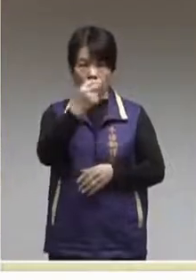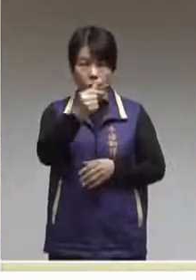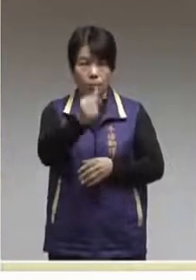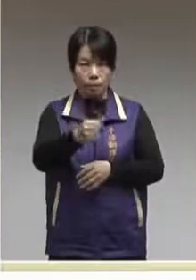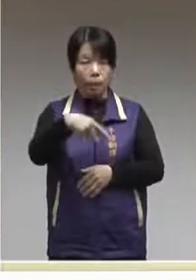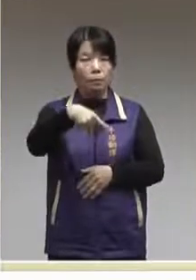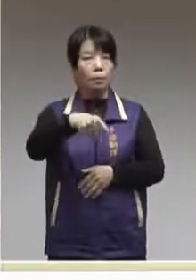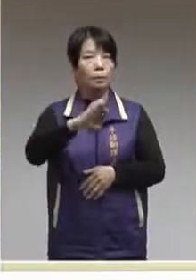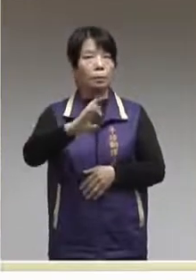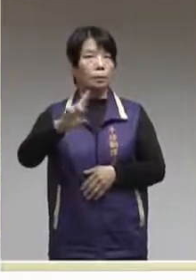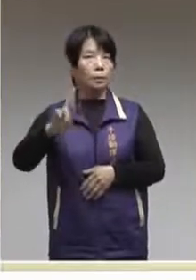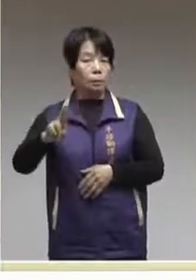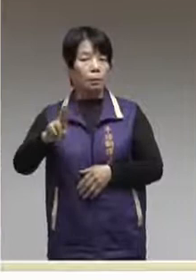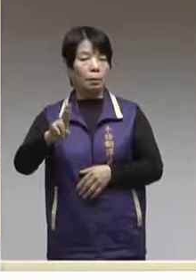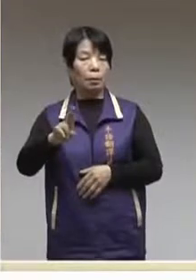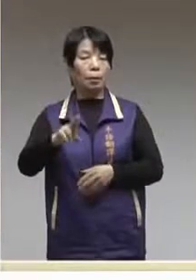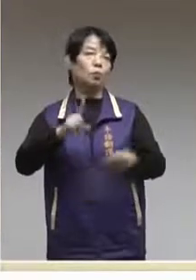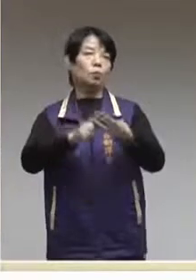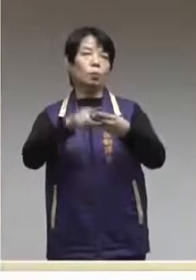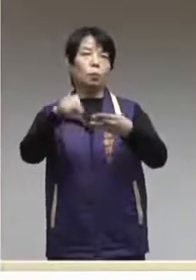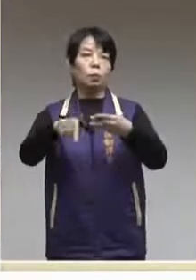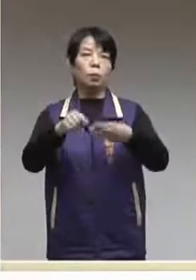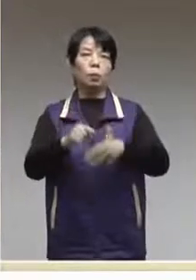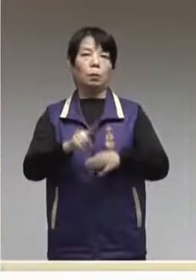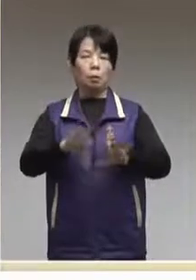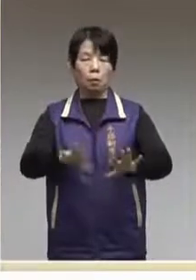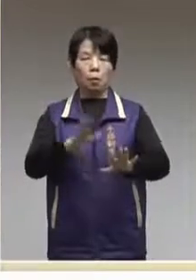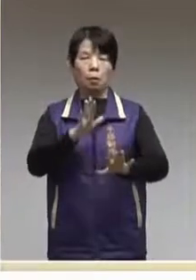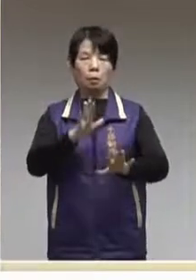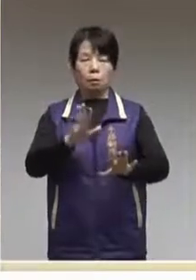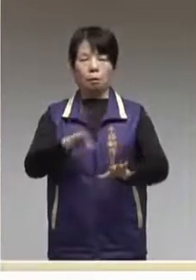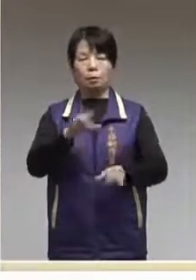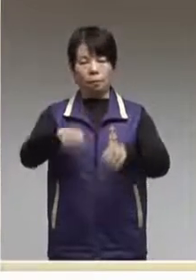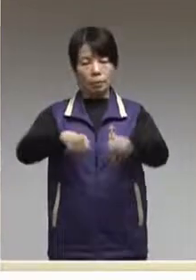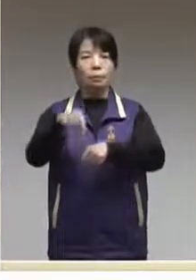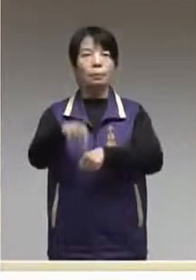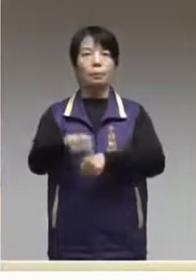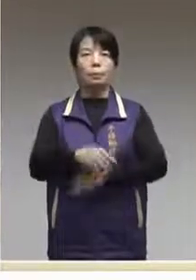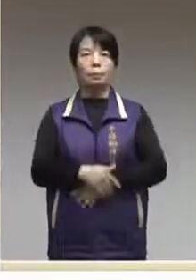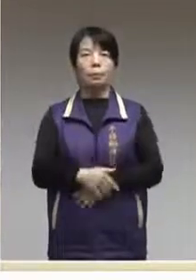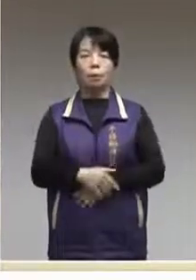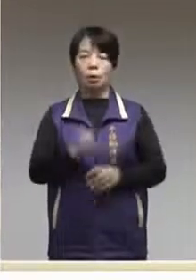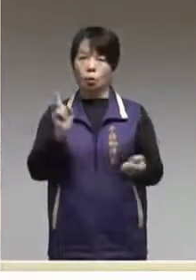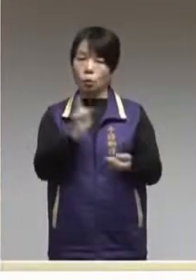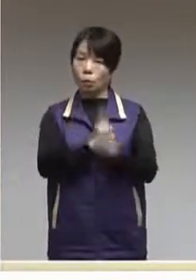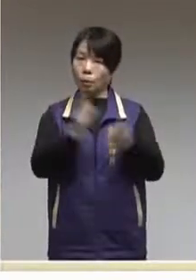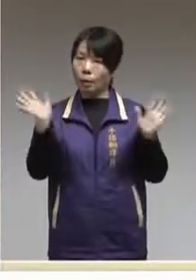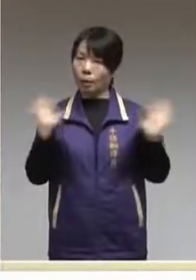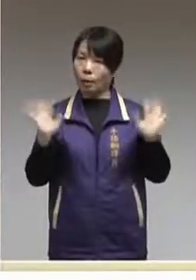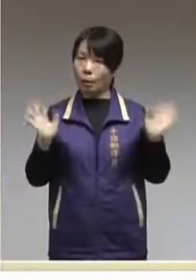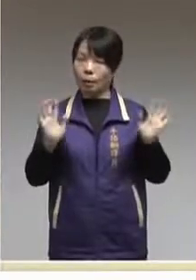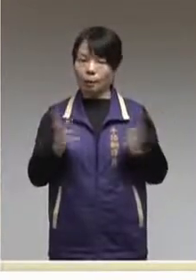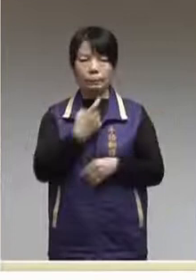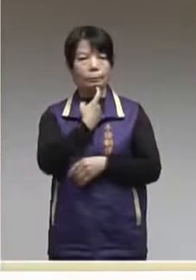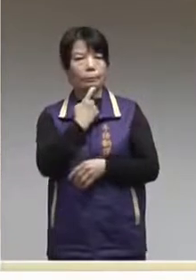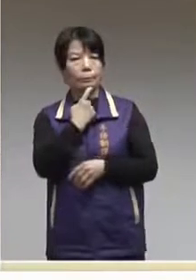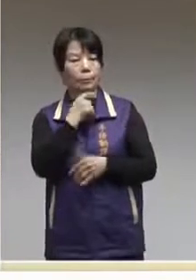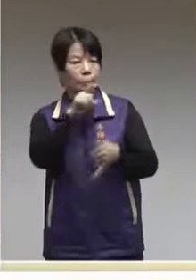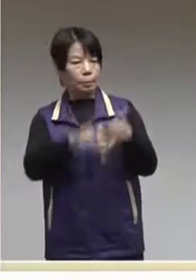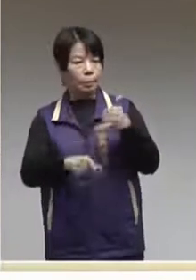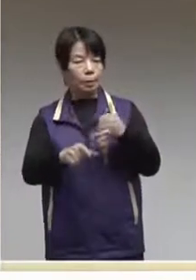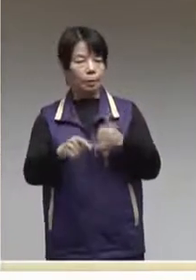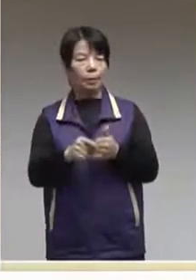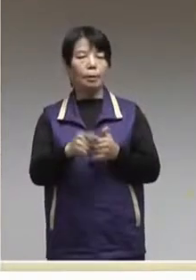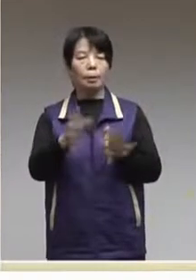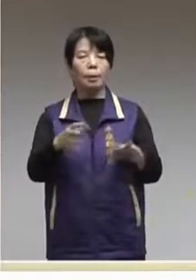PCR 的检验为准，那这个部分我们现在目前在进行这个阶段，那目前这个孩童还是以疑似个案去进行